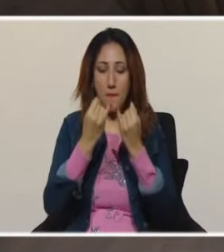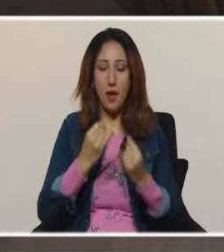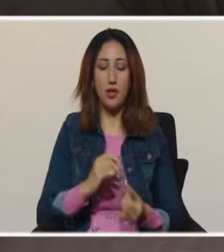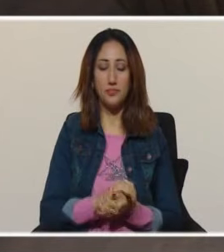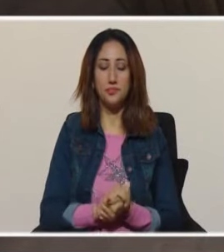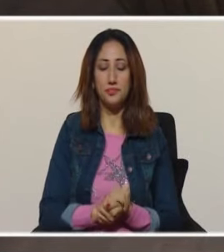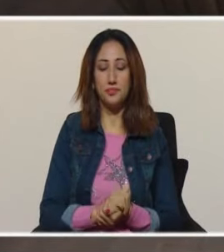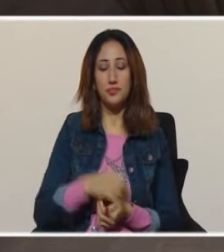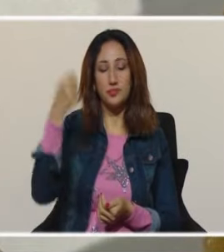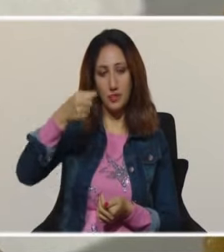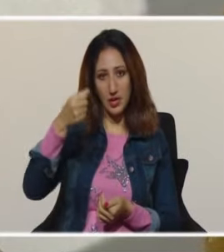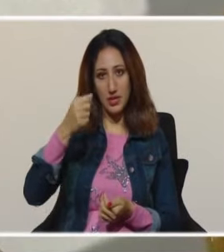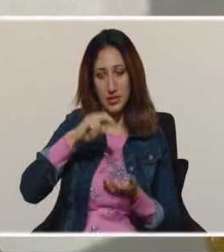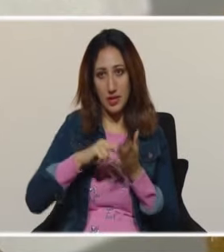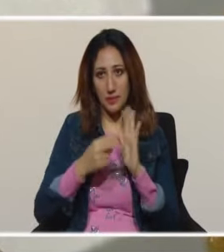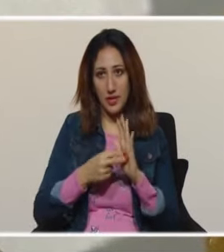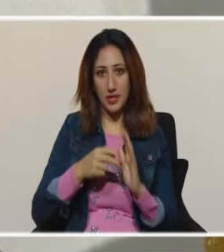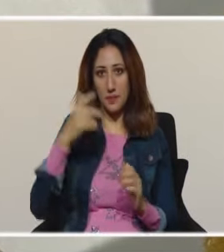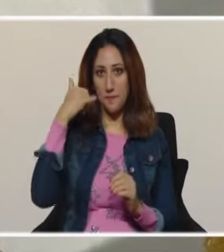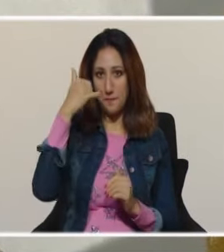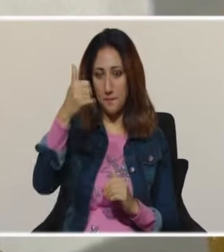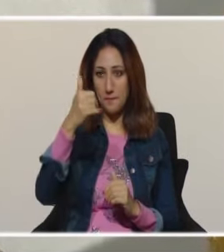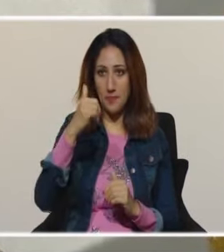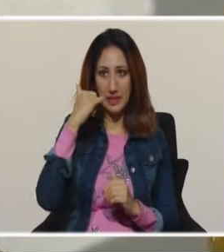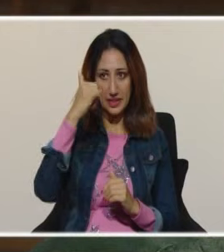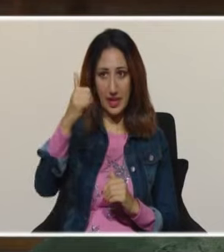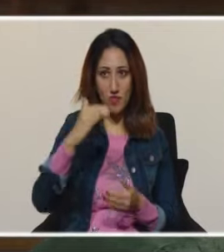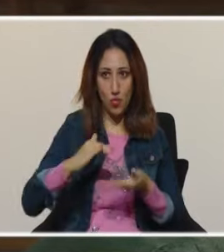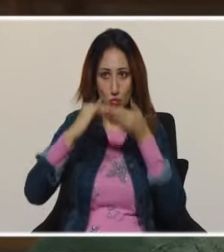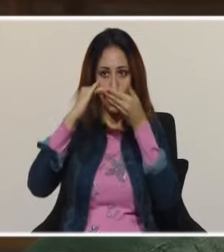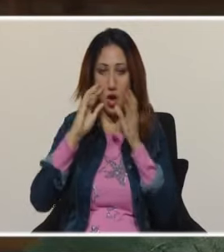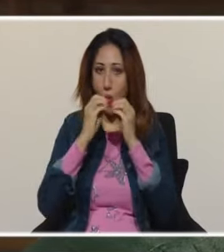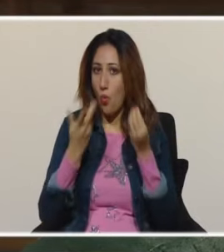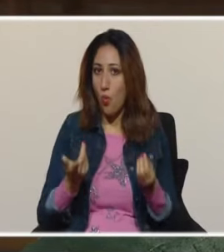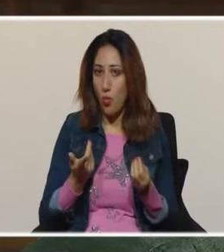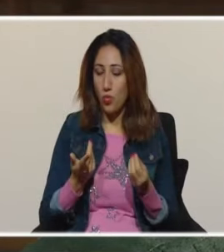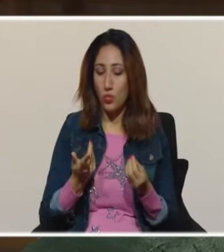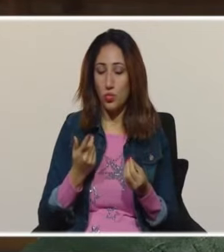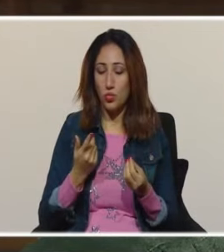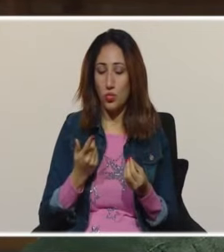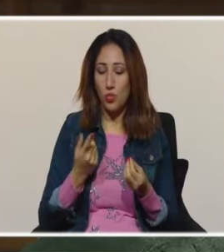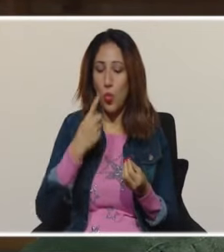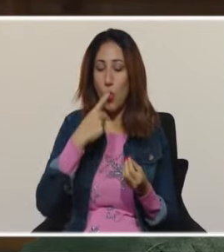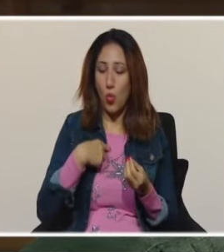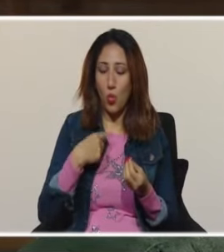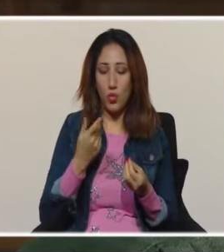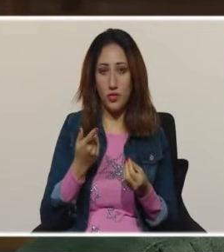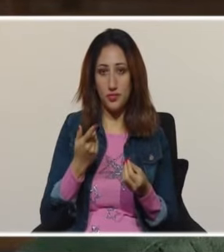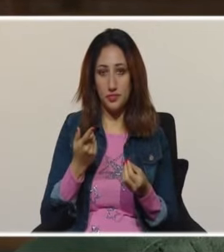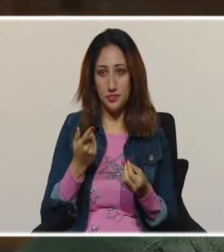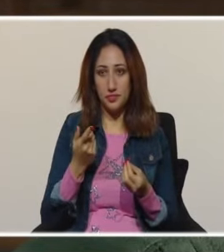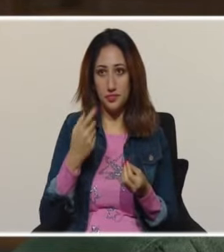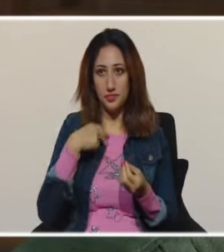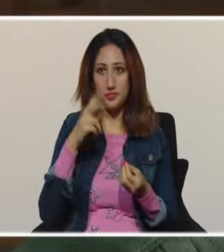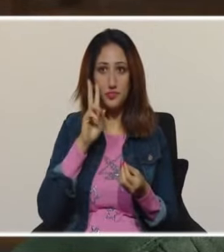اهلا بحضرتك يا استاذ عمرو. قالوا لي انك انت عايزه تعملي مداخله معانا في هذه الفقره، تحت امرك. يا انا بصراحه معجبه جدا